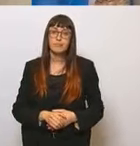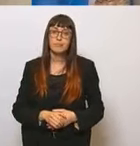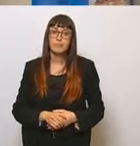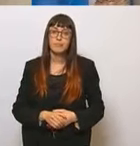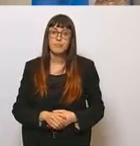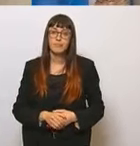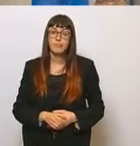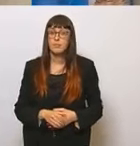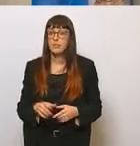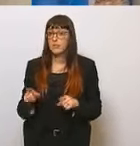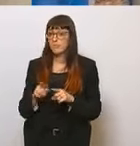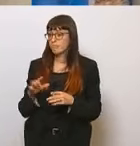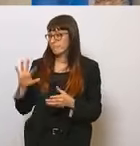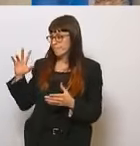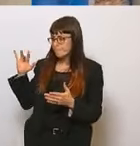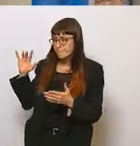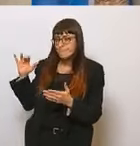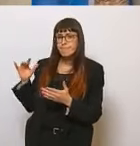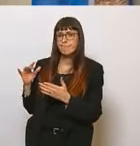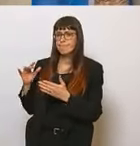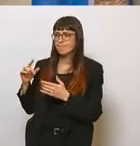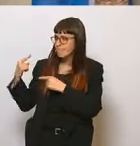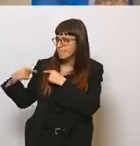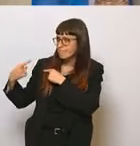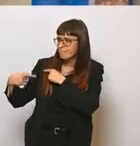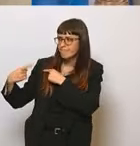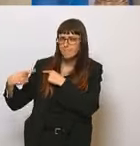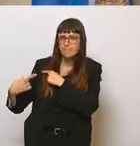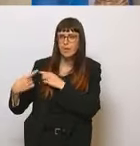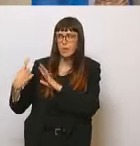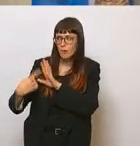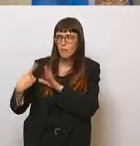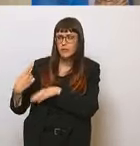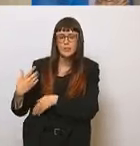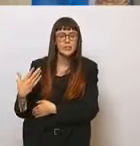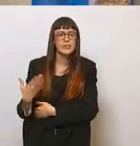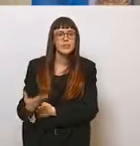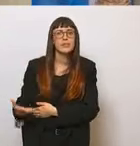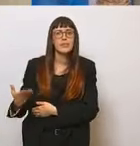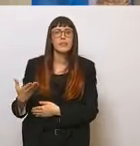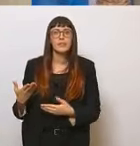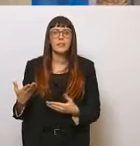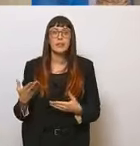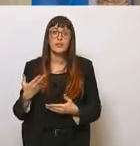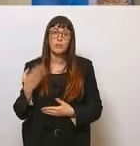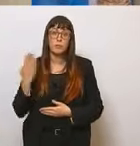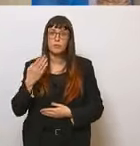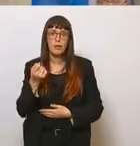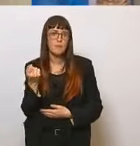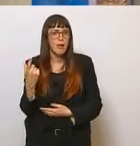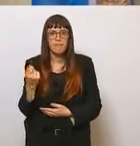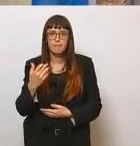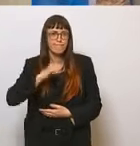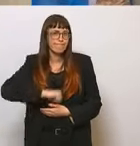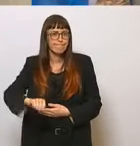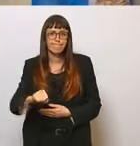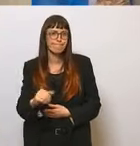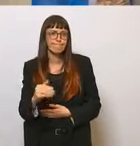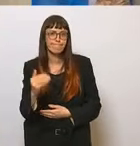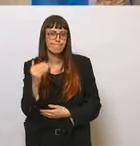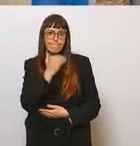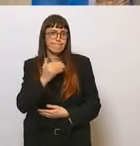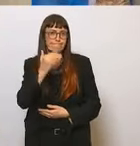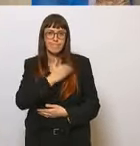les intervenants précédents, c'est vrai que nous, ce qu'on veut, c'est aller vite. Il y a une vraie notion de timing dans tout cela, et on va pas